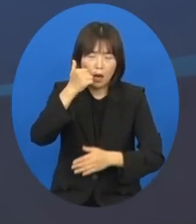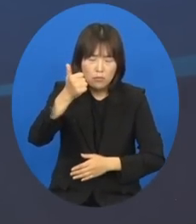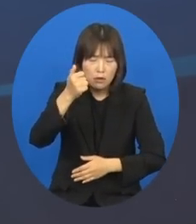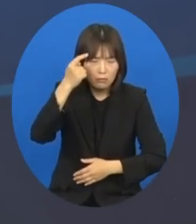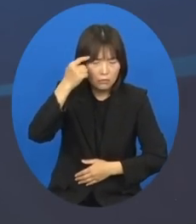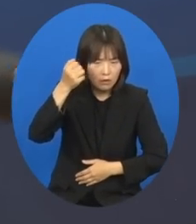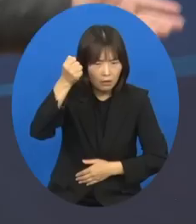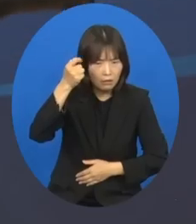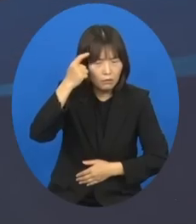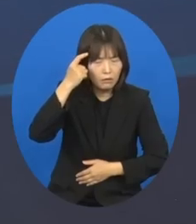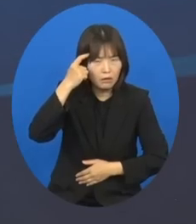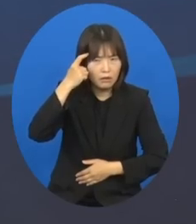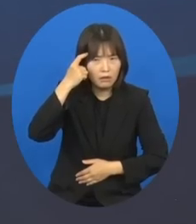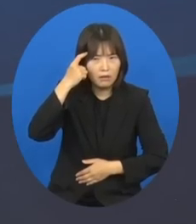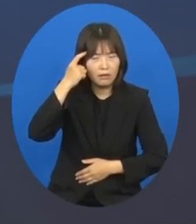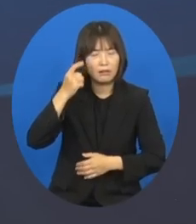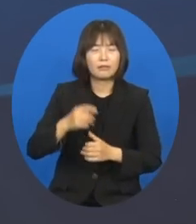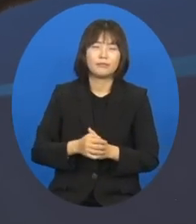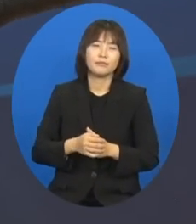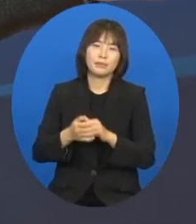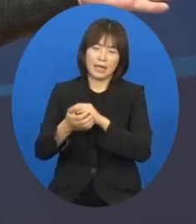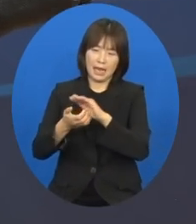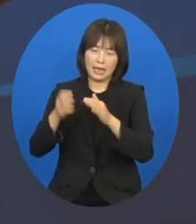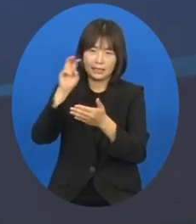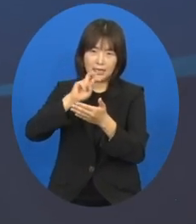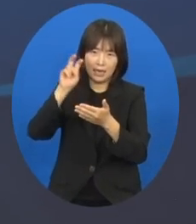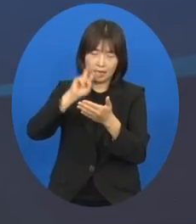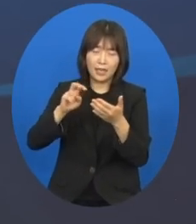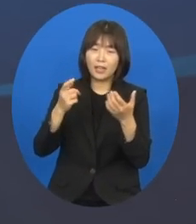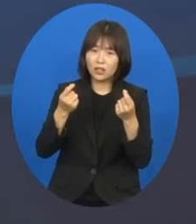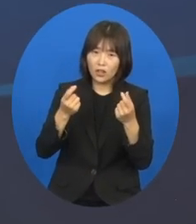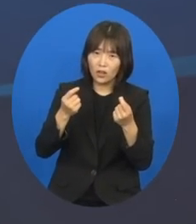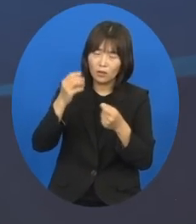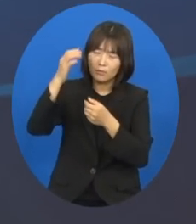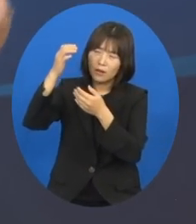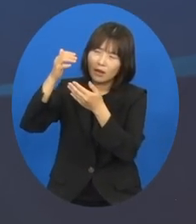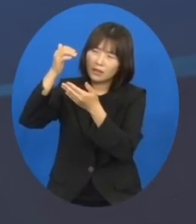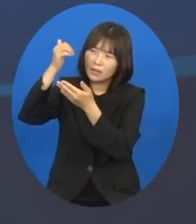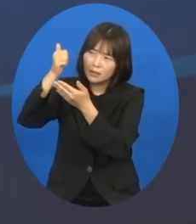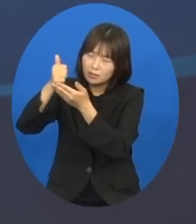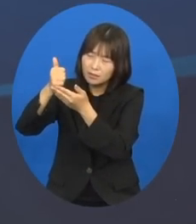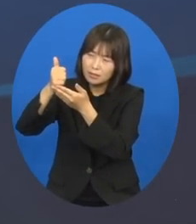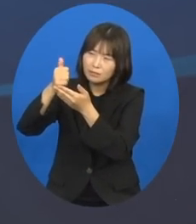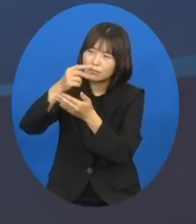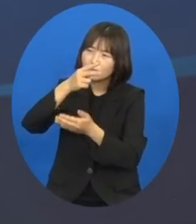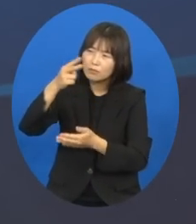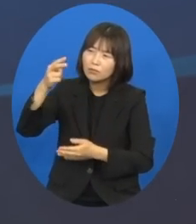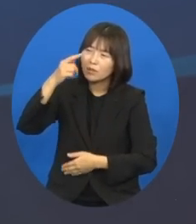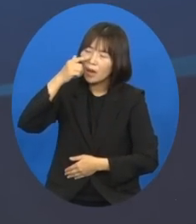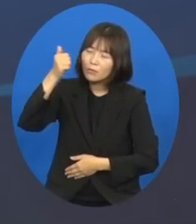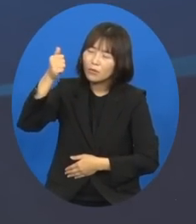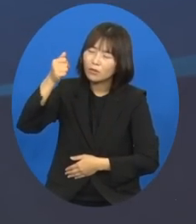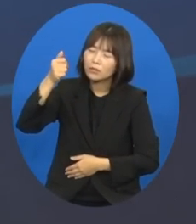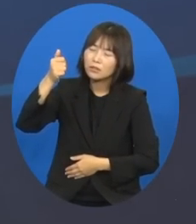야 우리 아까 찬양 중에도 하나님을 아버지라 부르죠